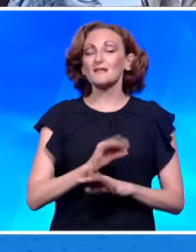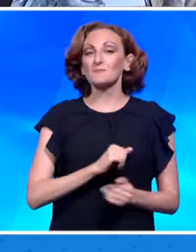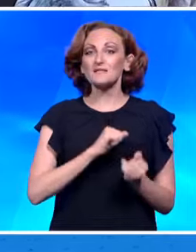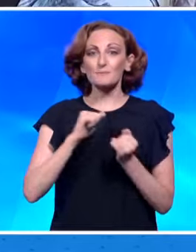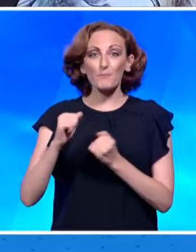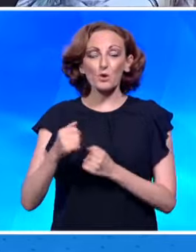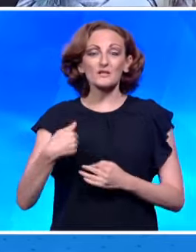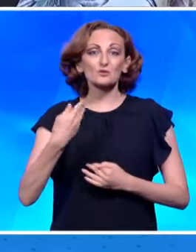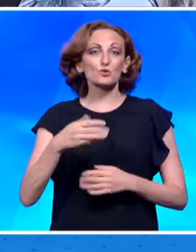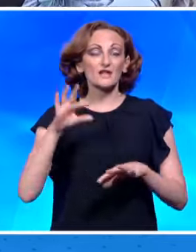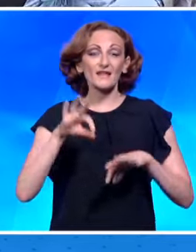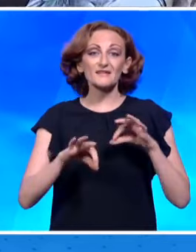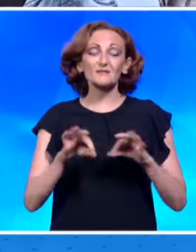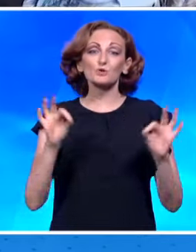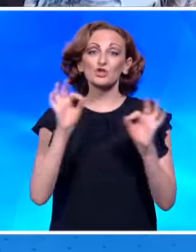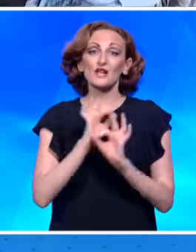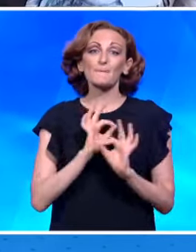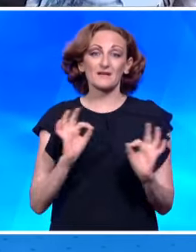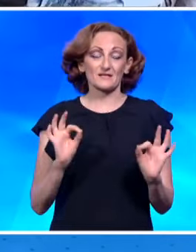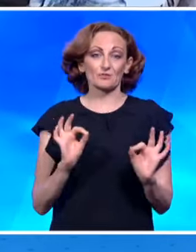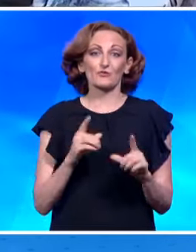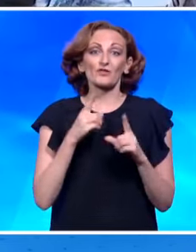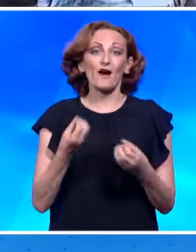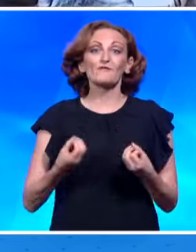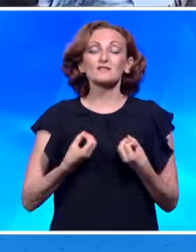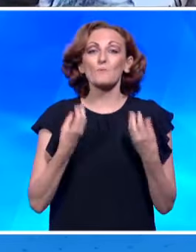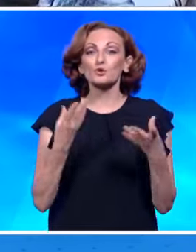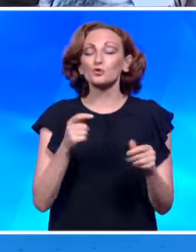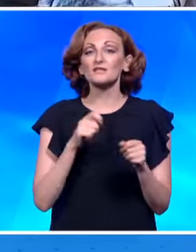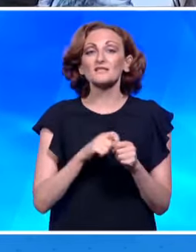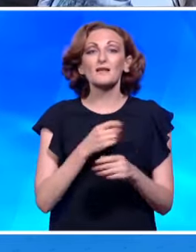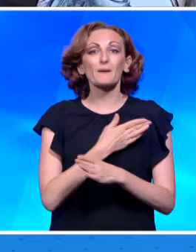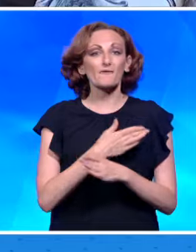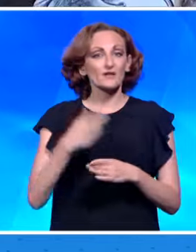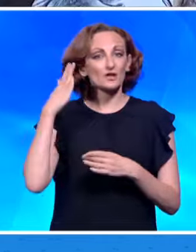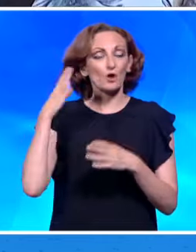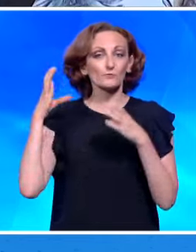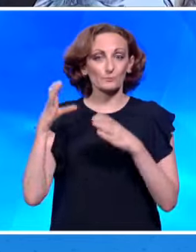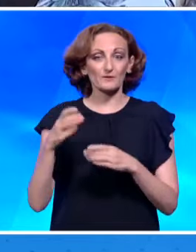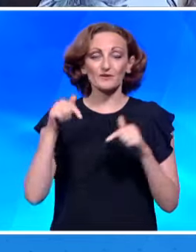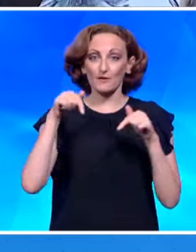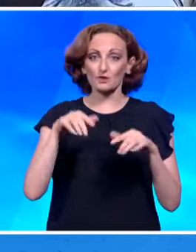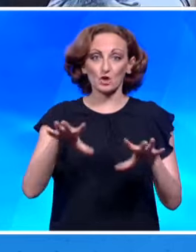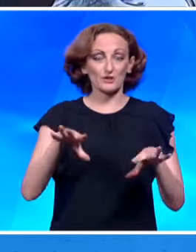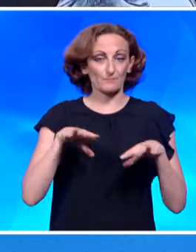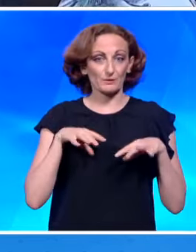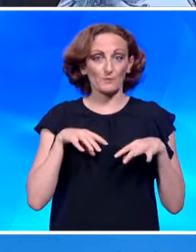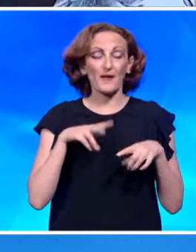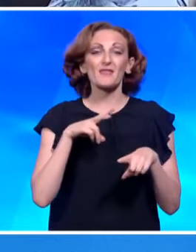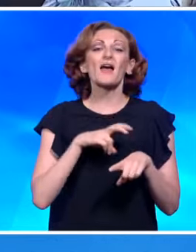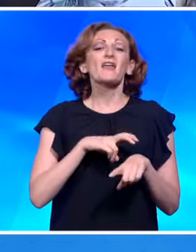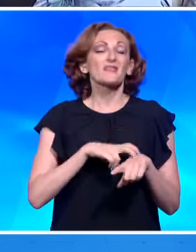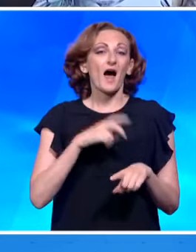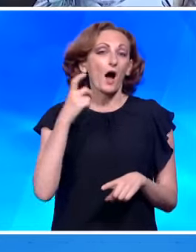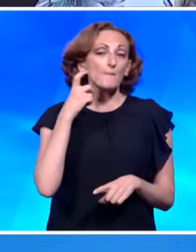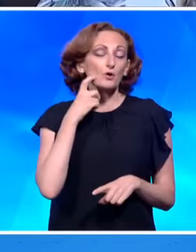след изборите нямаме яснота за това възможно ли е сформиране на редовно правителство в този парламент. Да, лидерът на ГЕРБ Бойко